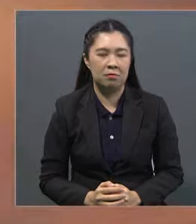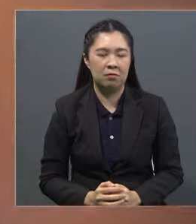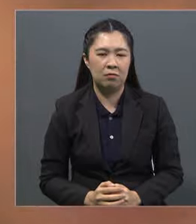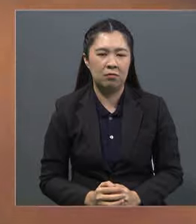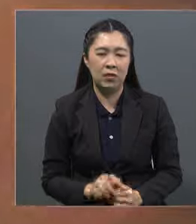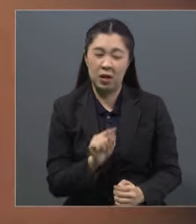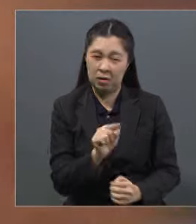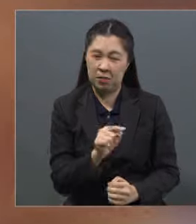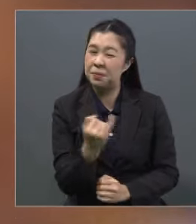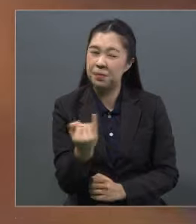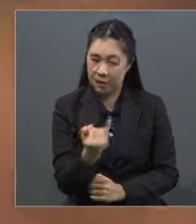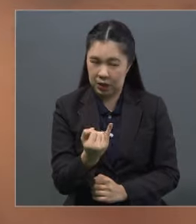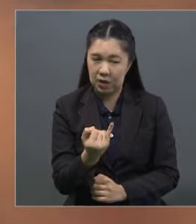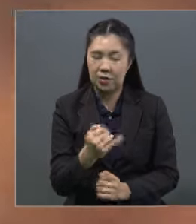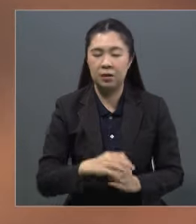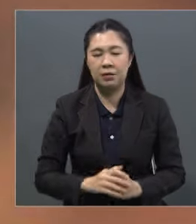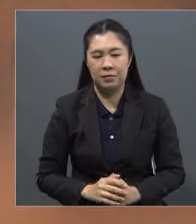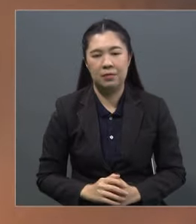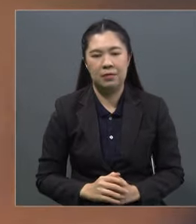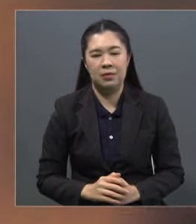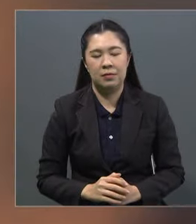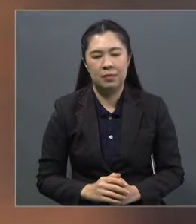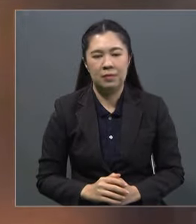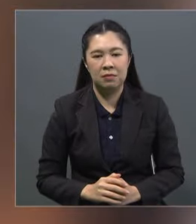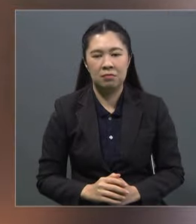ก ไม่ดีค่ะ มันไม่ดี